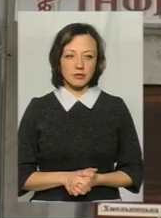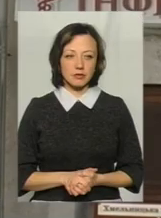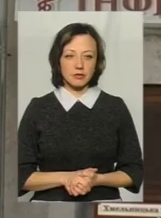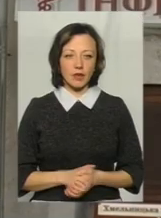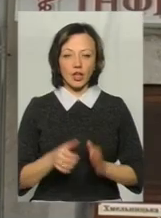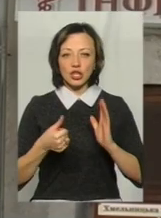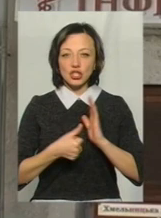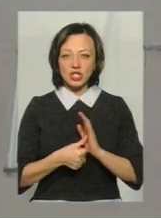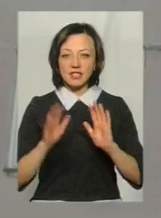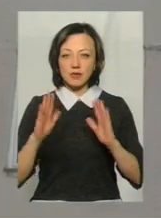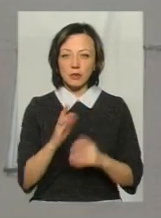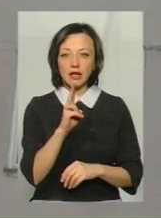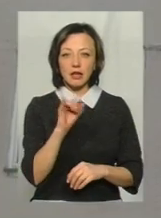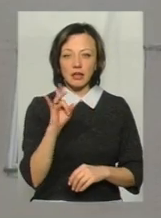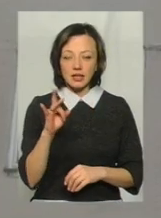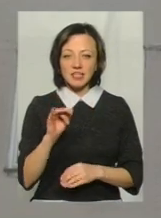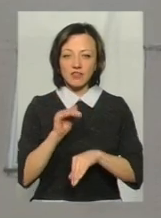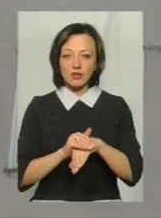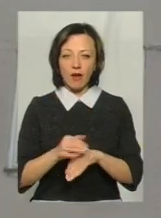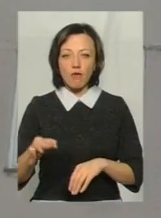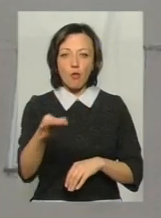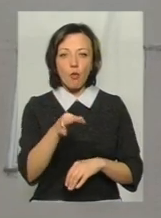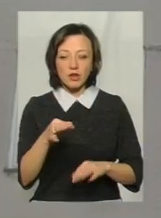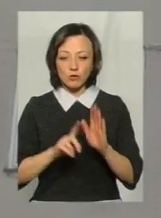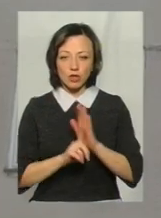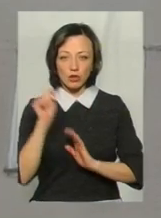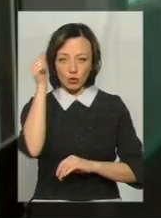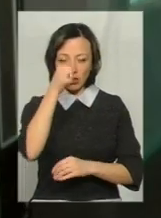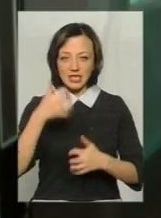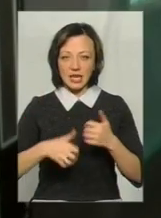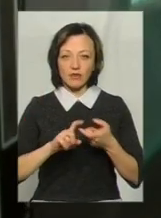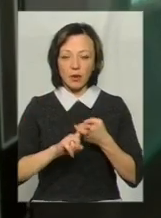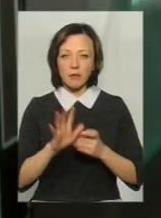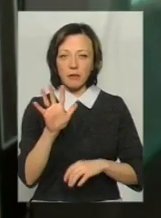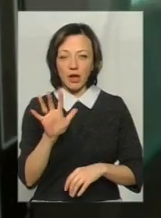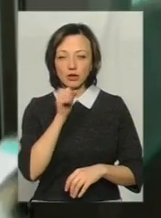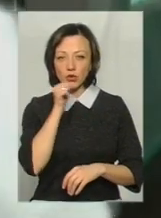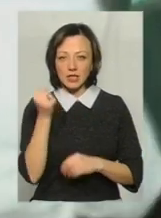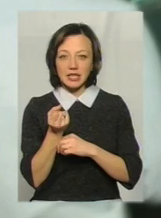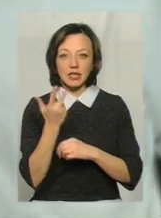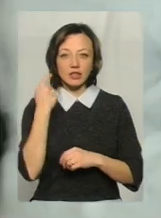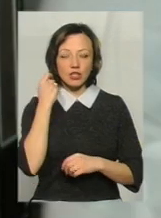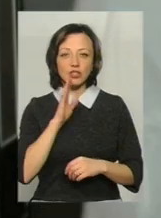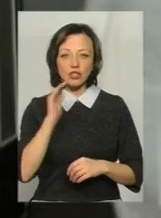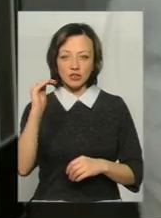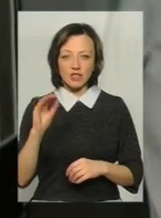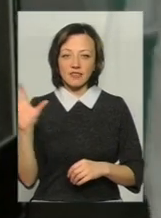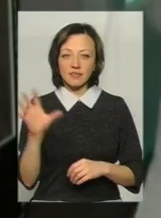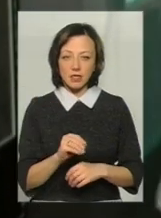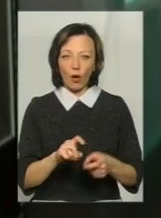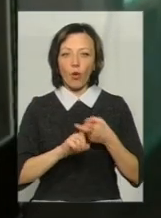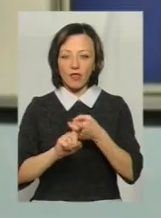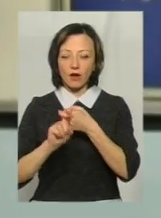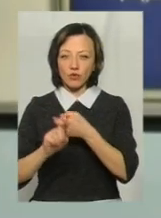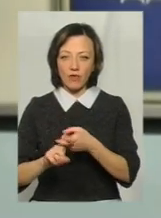6 випадків кору зафіксували на Хмельниччині від початку року. Серед інфікованих – 5 дорослих і 13-річна дівчина. Усі вони